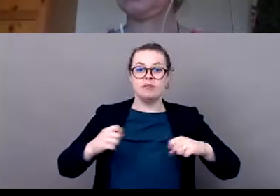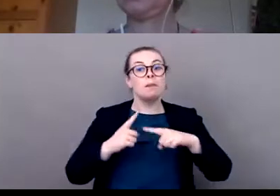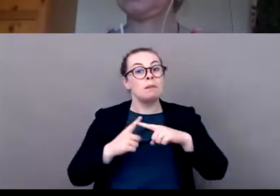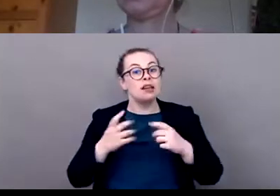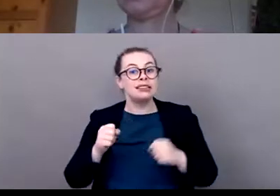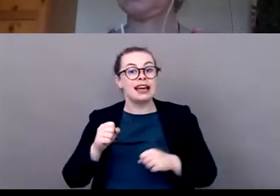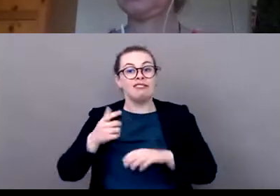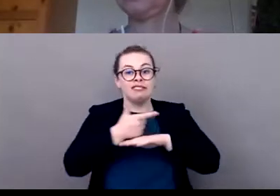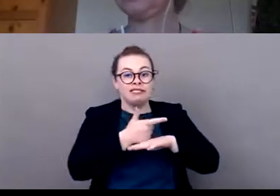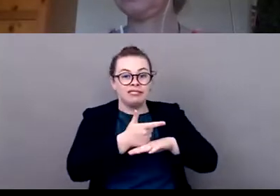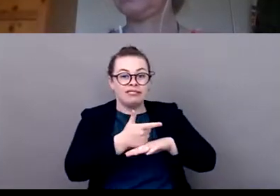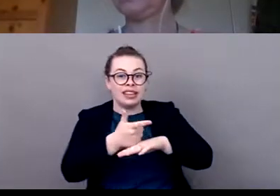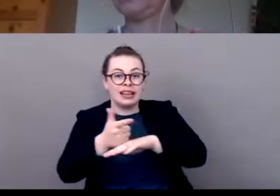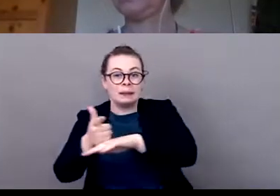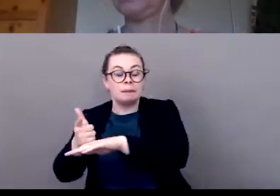aurons